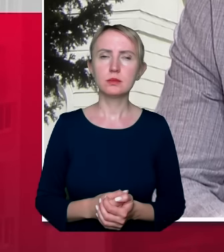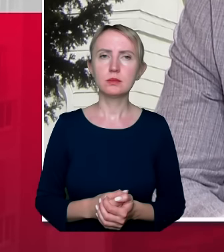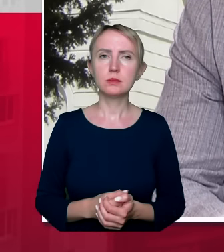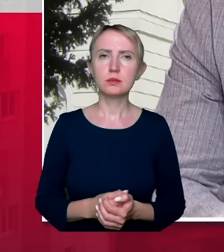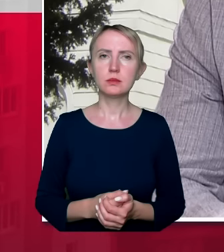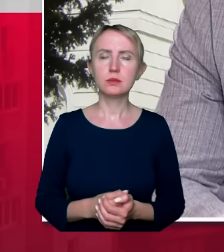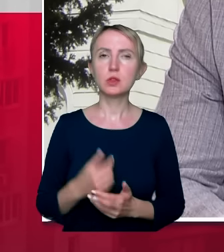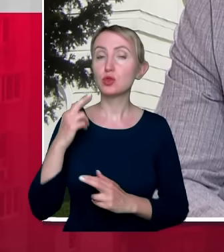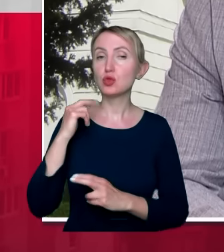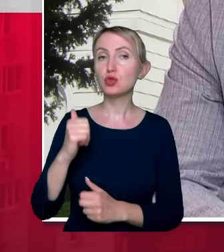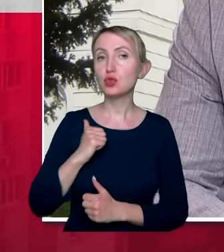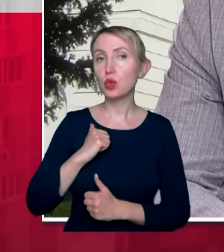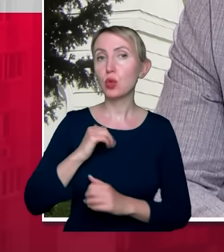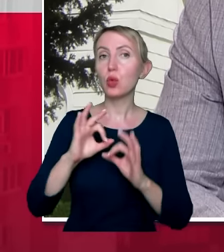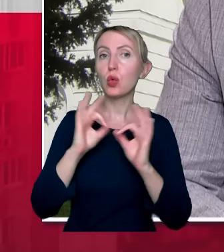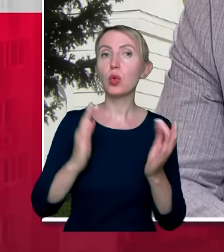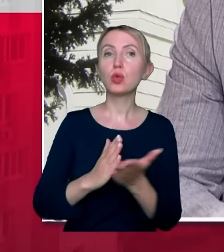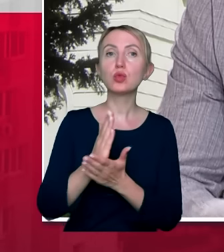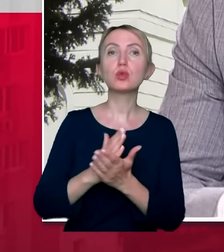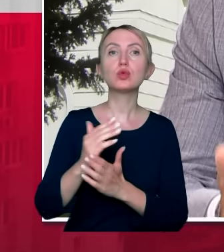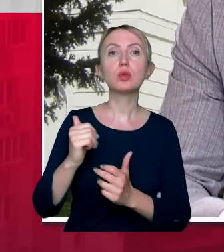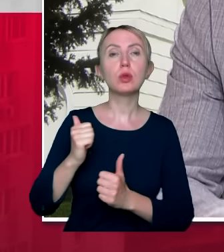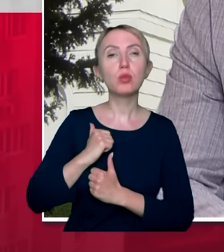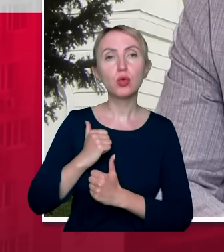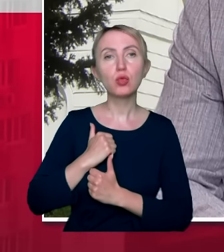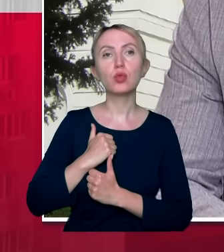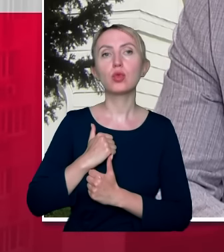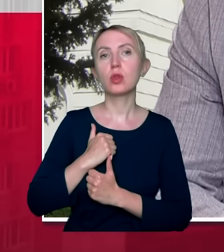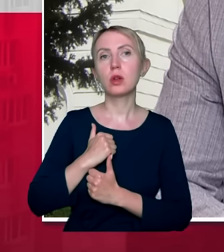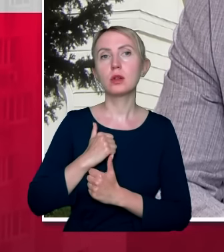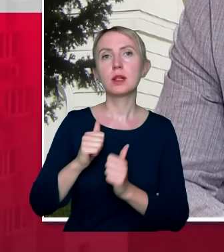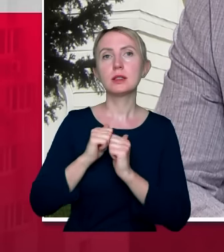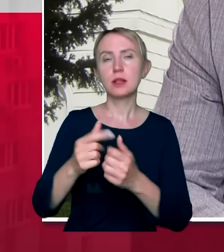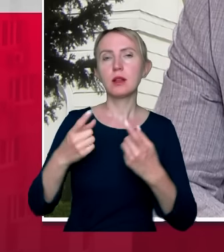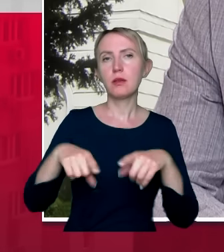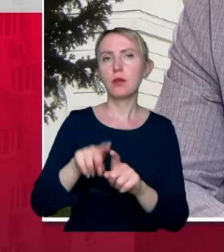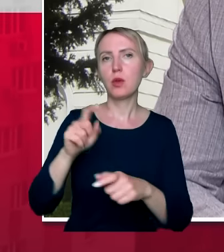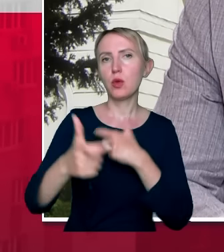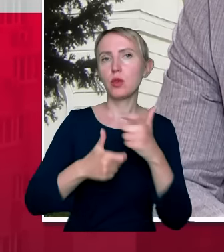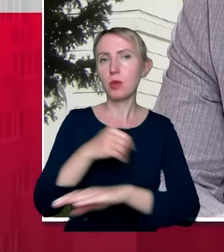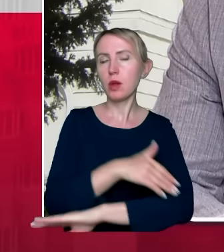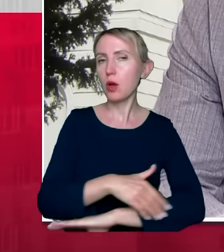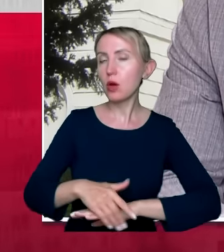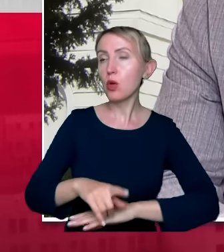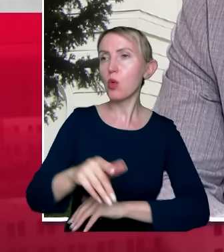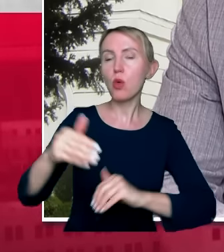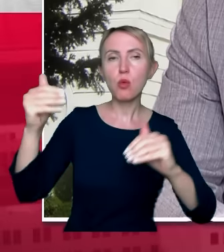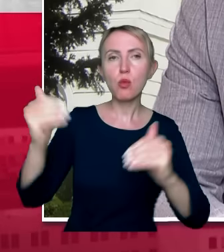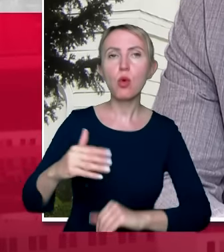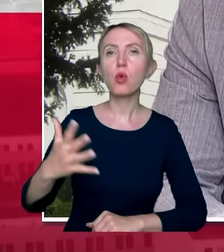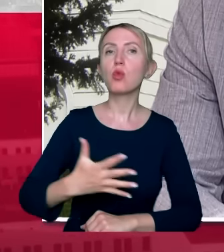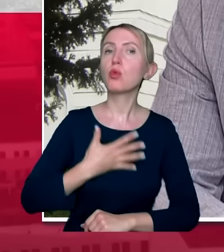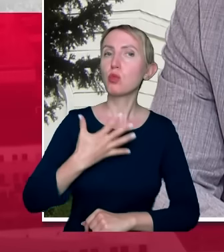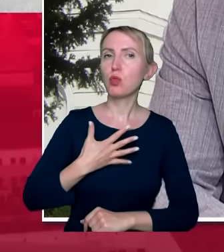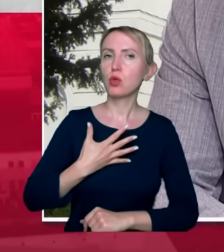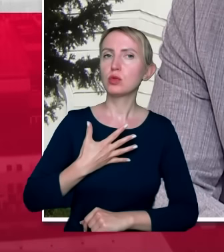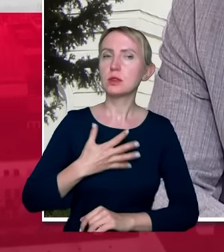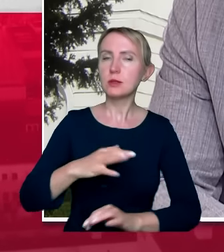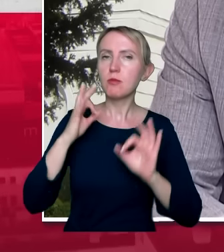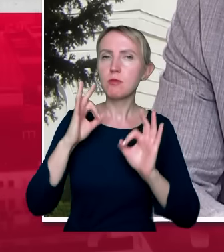żołnierze, czy w ogóle służby mundurowe, które te zadania wykonują na granicy, mogli w poczuciu dobrze